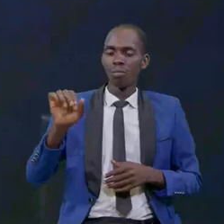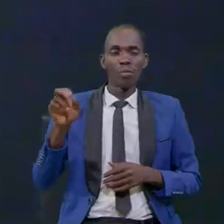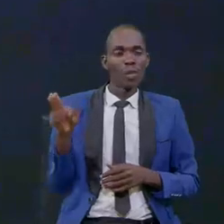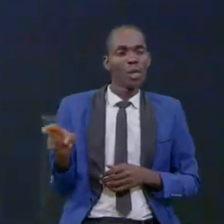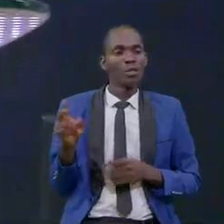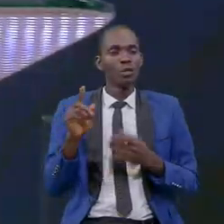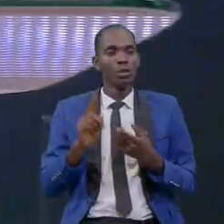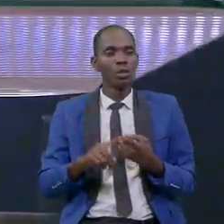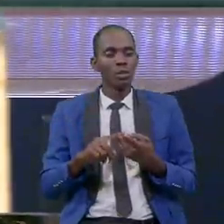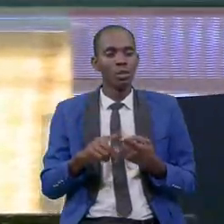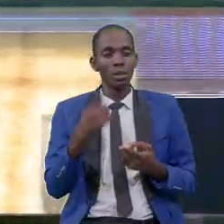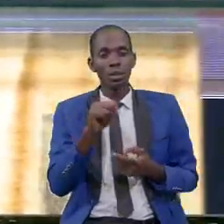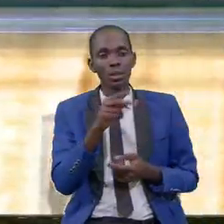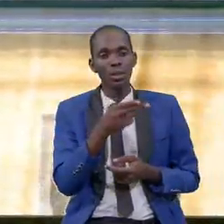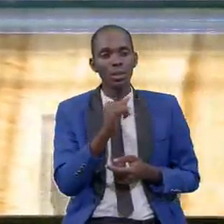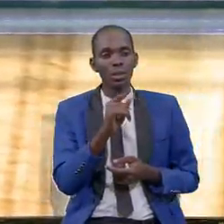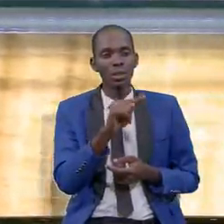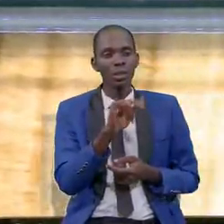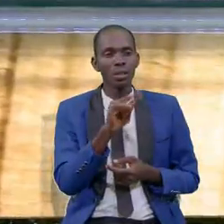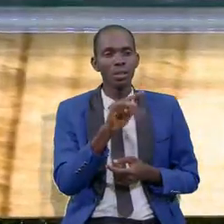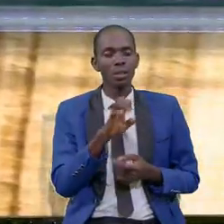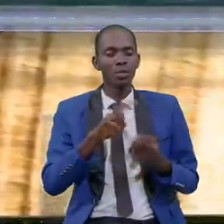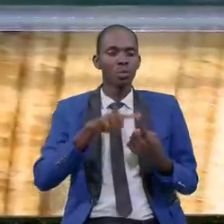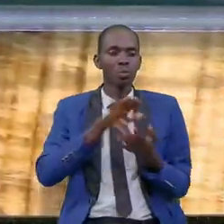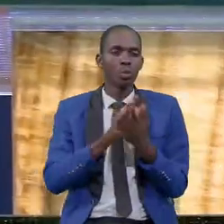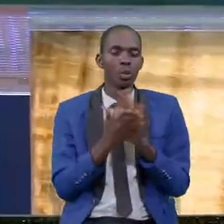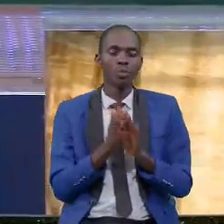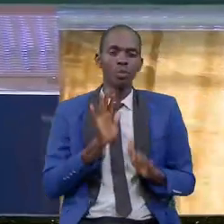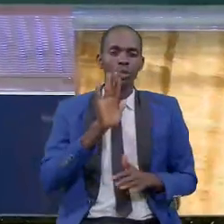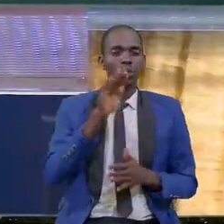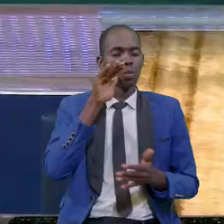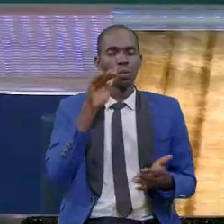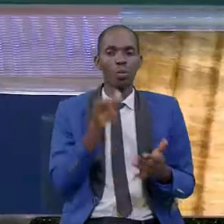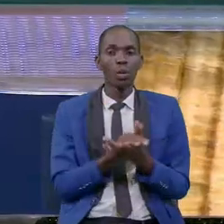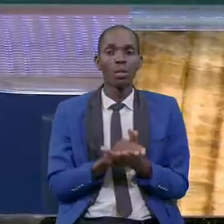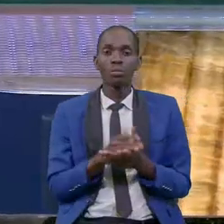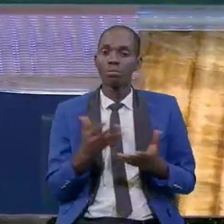le Héthien, pour en faire ta femme.